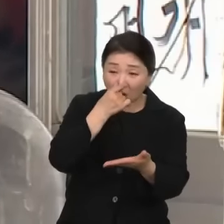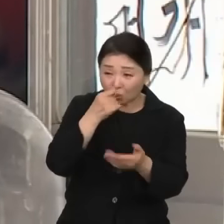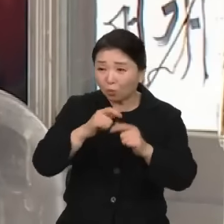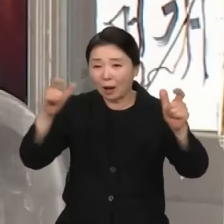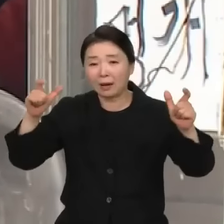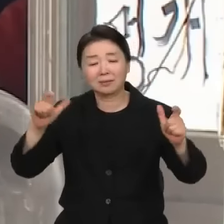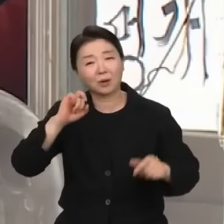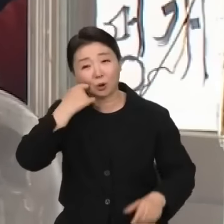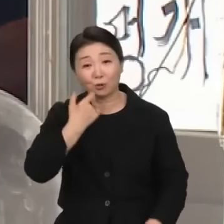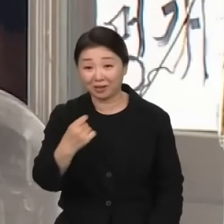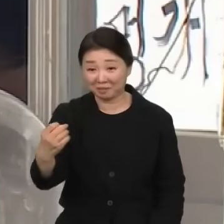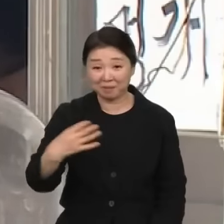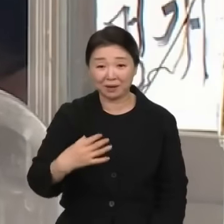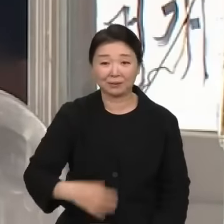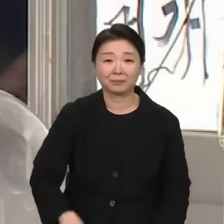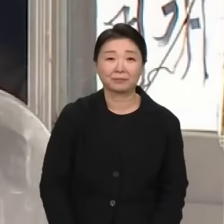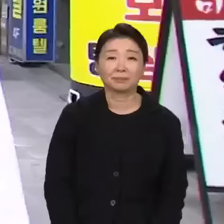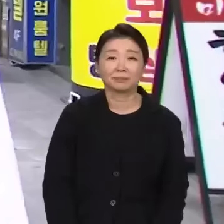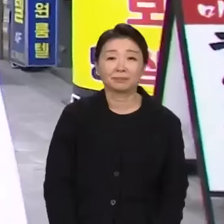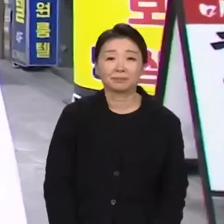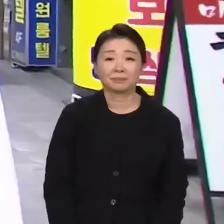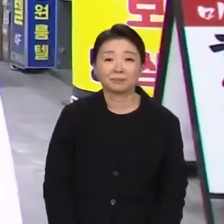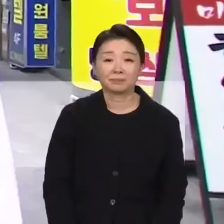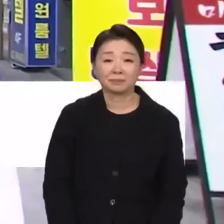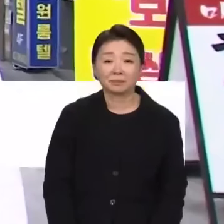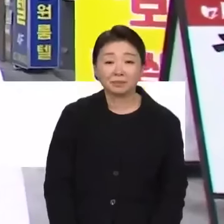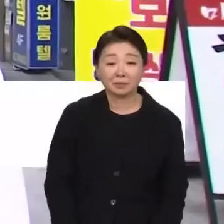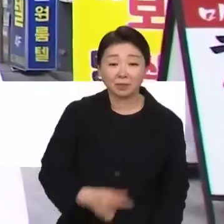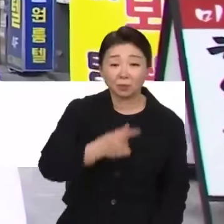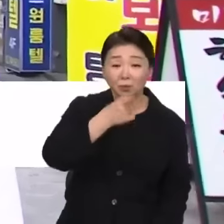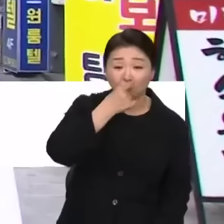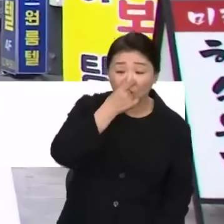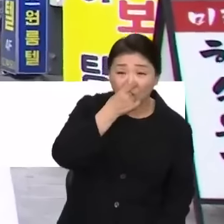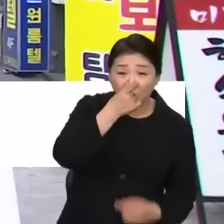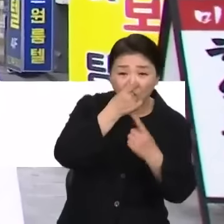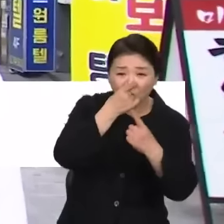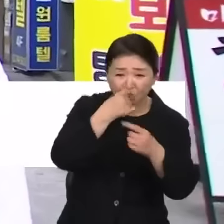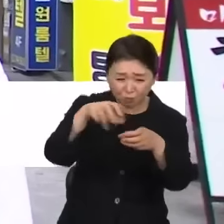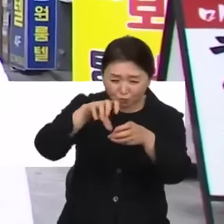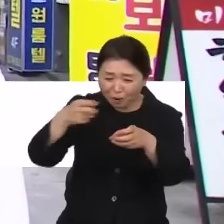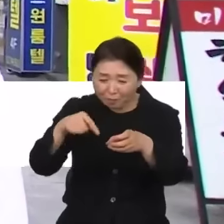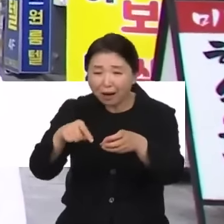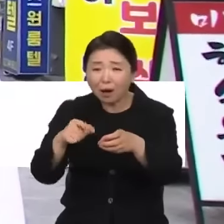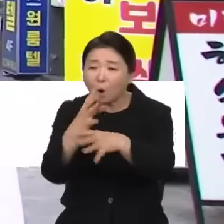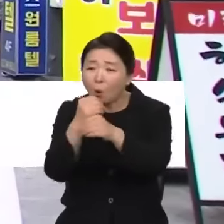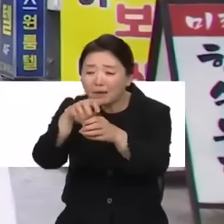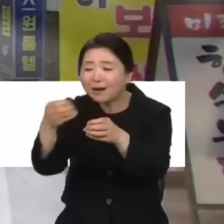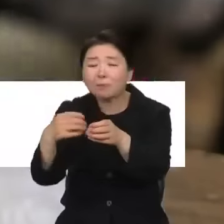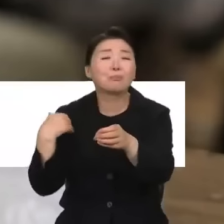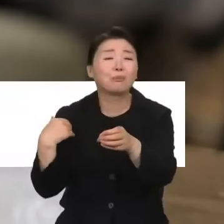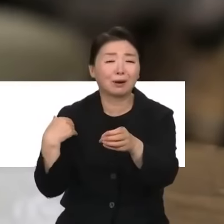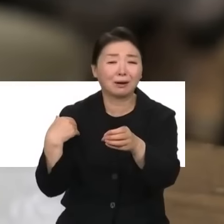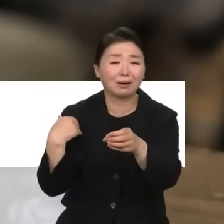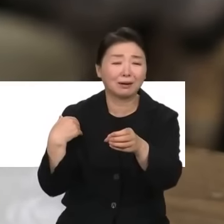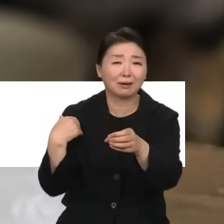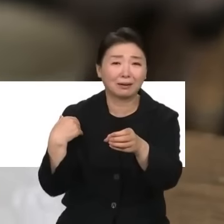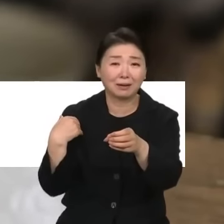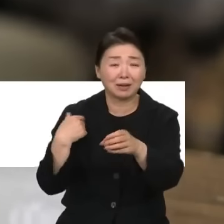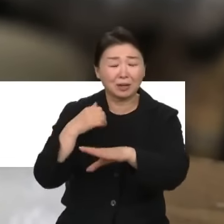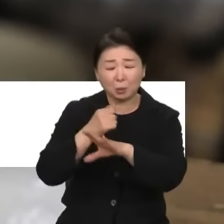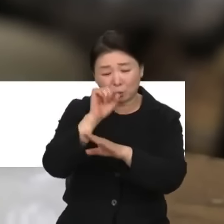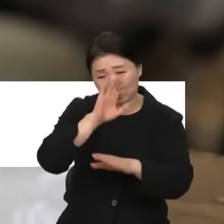확산하긴 힘들 거란 반응도 많습니다. 술 그게 누가 깐지도 모르고 언제 된 건지도 모르고 별로